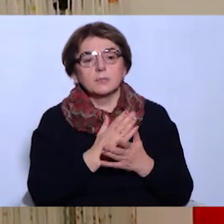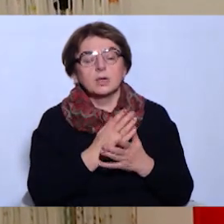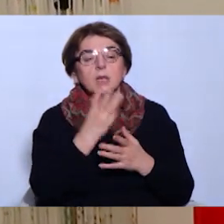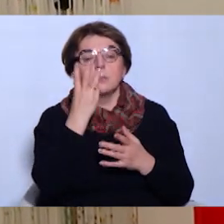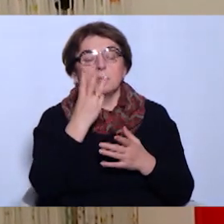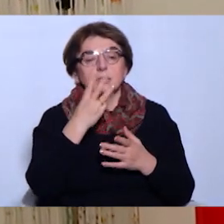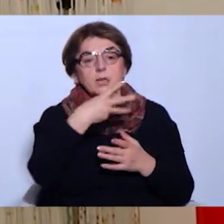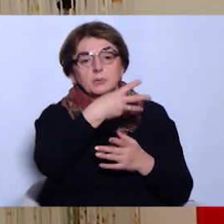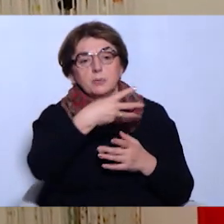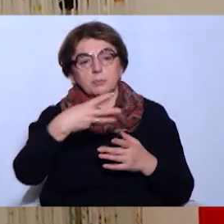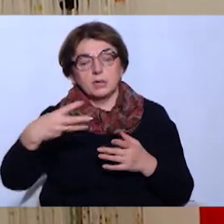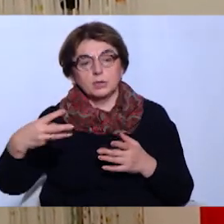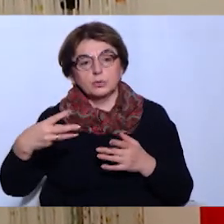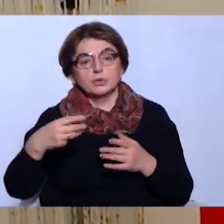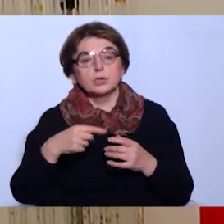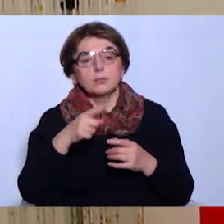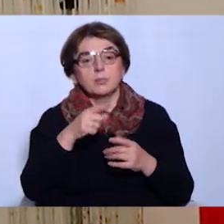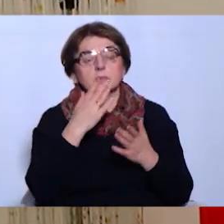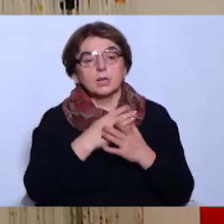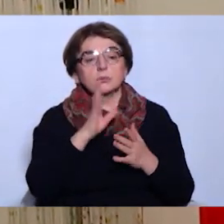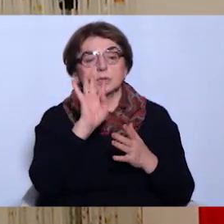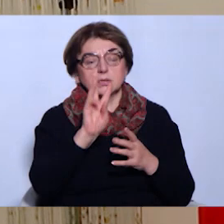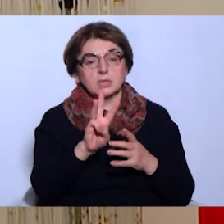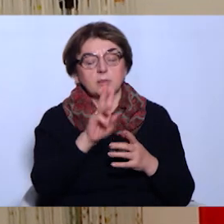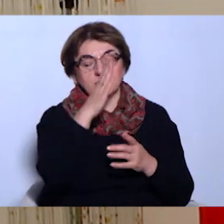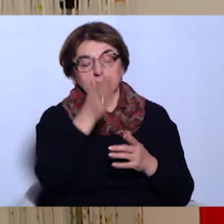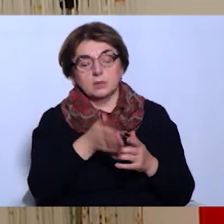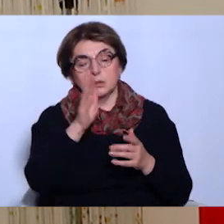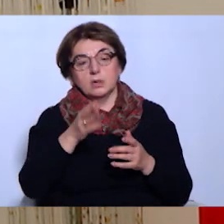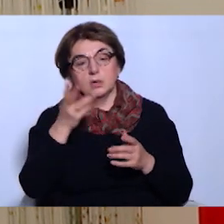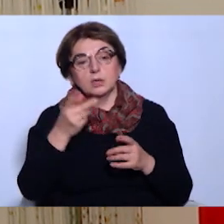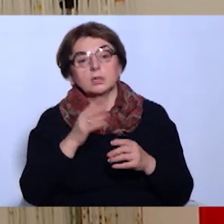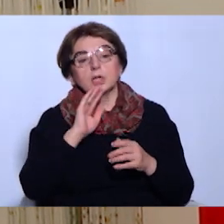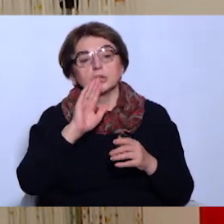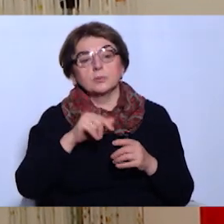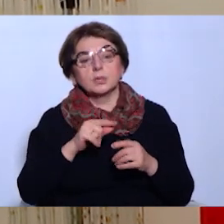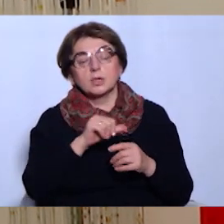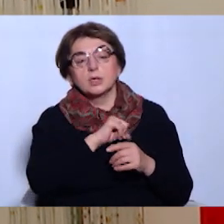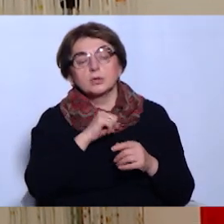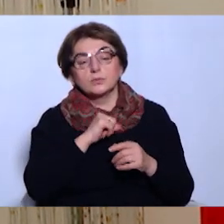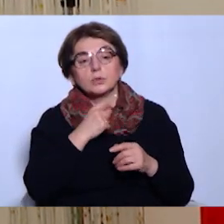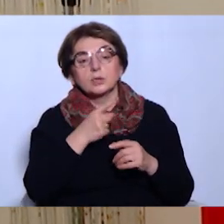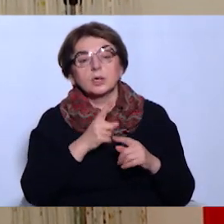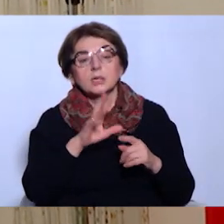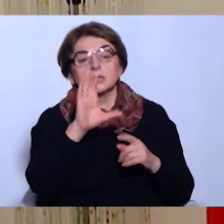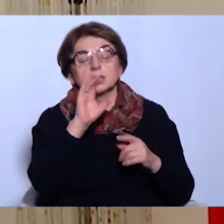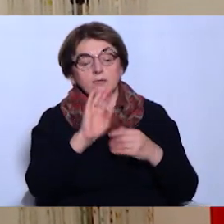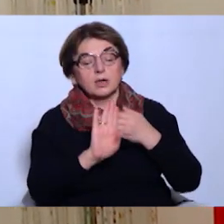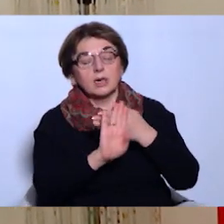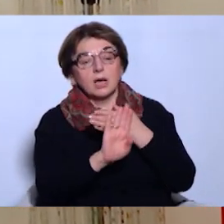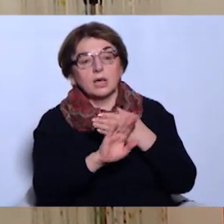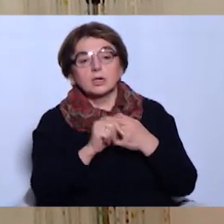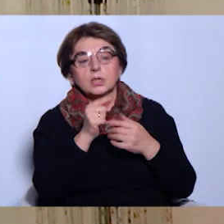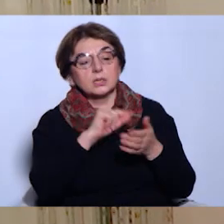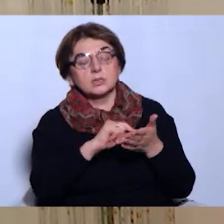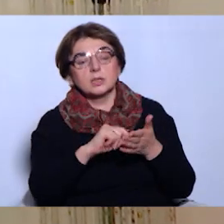მოთავსებულია მესამე პერიოდში, ეს იმიტომ, რომ მას აქვს 3 შრე და შემდეგ რა თქმა უნდა ვუყურებთ სავალენტო ელექტრონს.